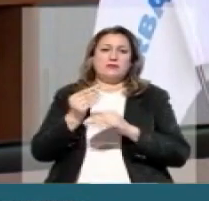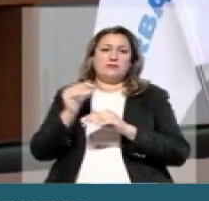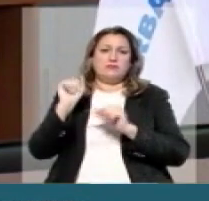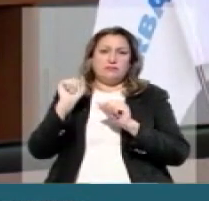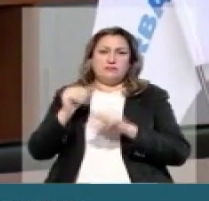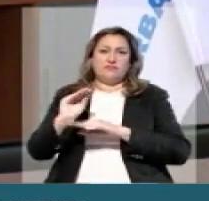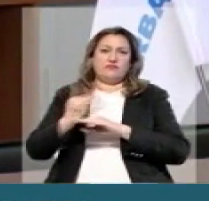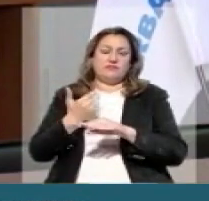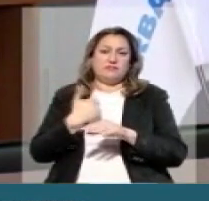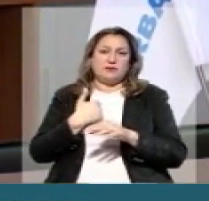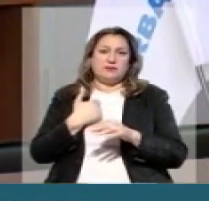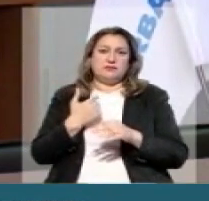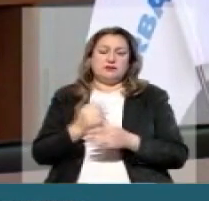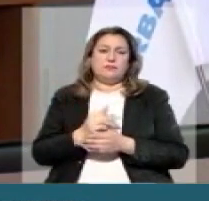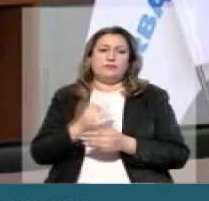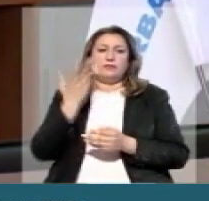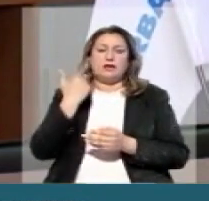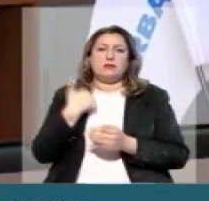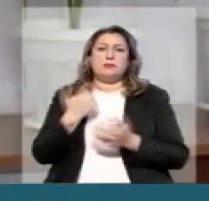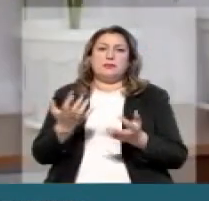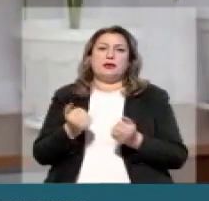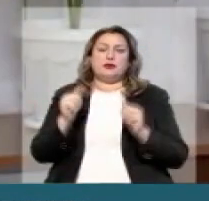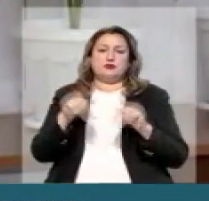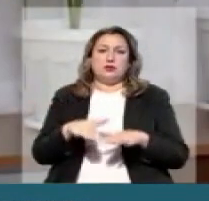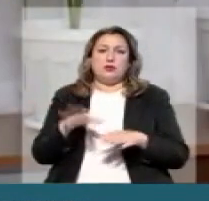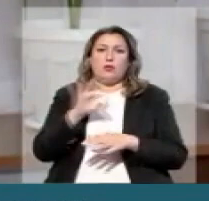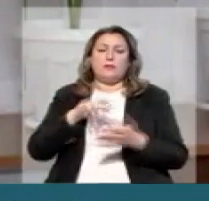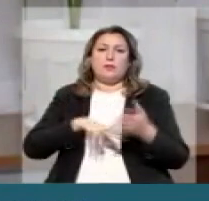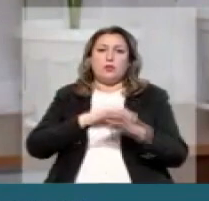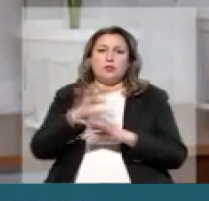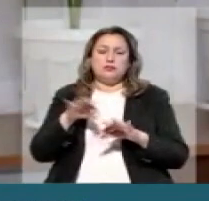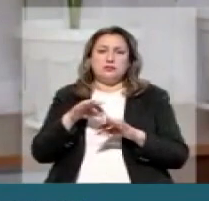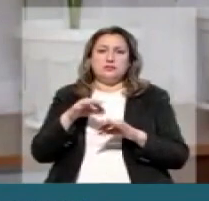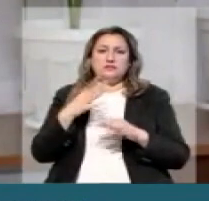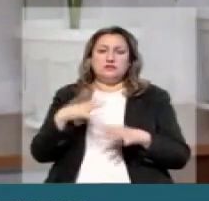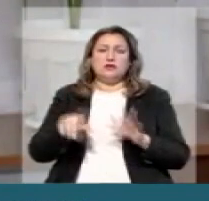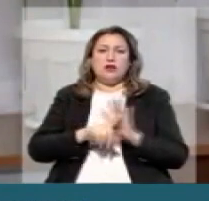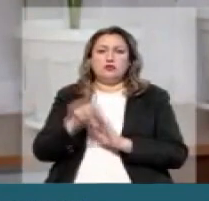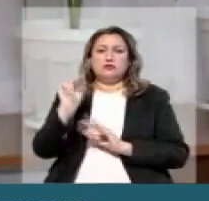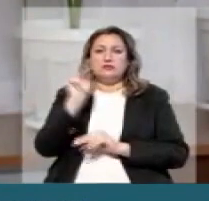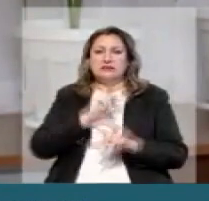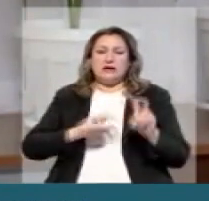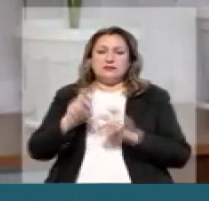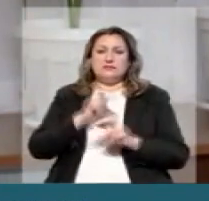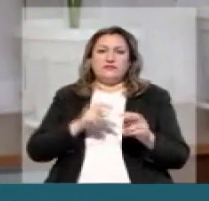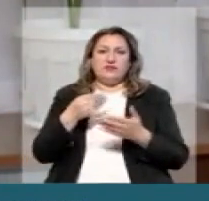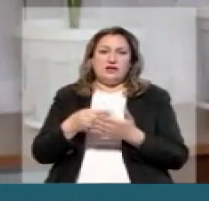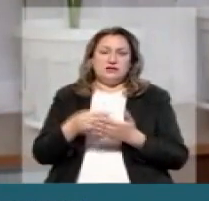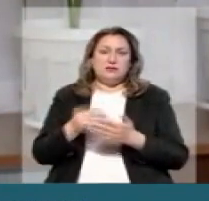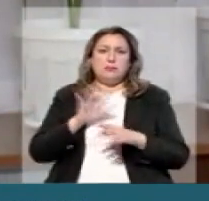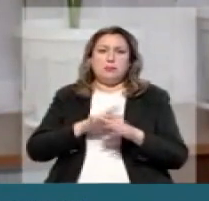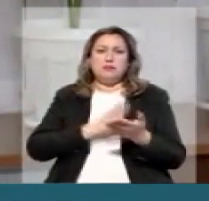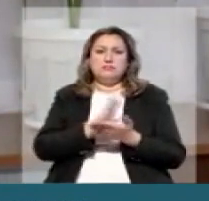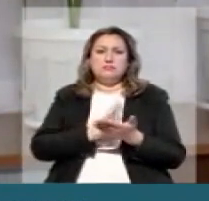қаржыландыратын жалғыз банк. Жоба туралы шешім қабылданған кезде бірден қаржы іздей бастадық. Барлық банктерді аралап шықтық. Қазақстанда тек